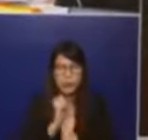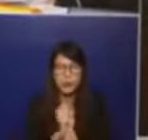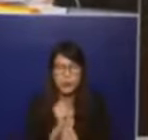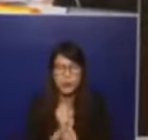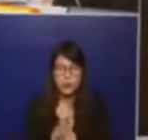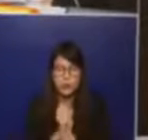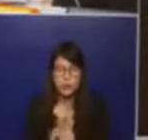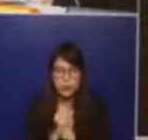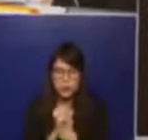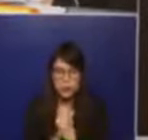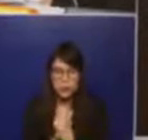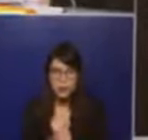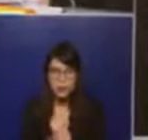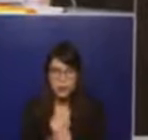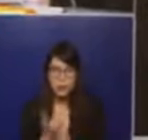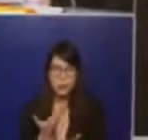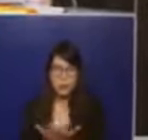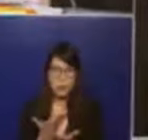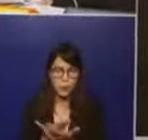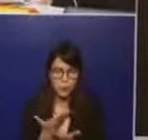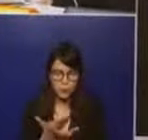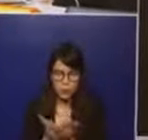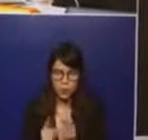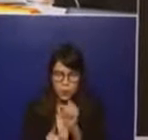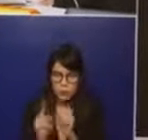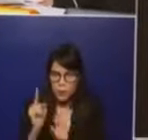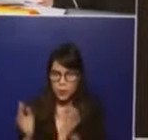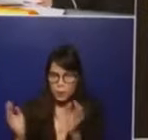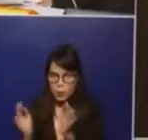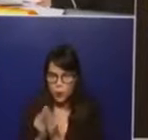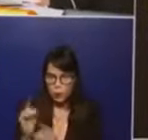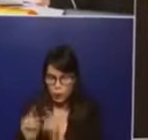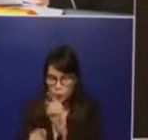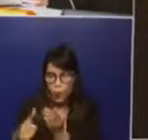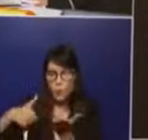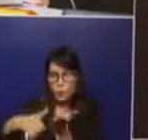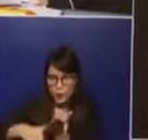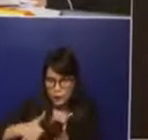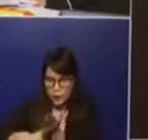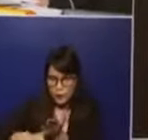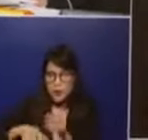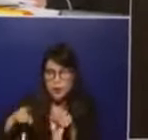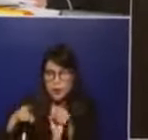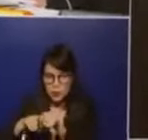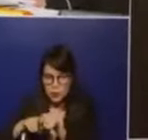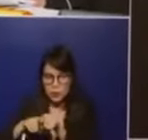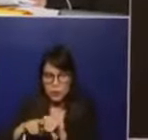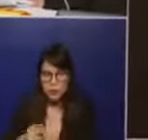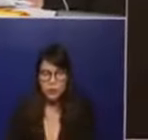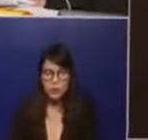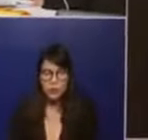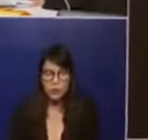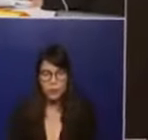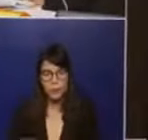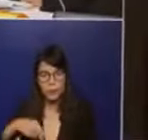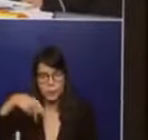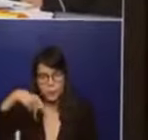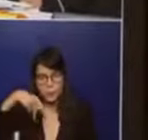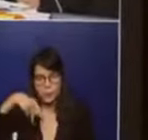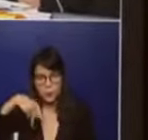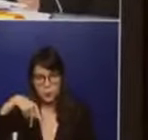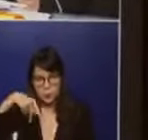องถือเป็นรายได้พึงประเมินนำไปรวมเพื่อคำนวณภาษียื่นแบบพ.ง.ด.90ซึ่งผล